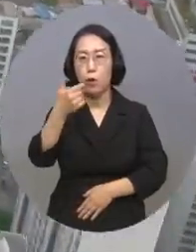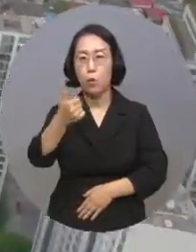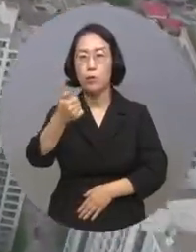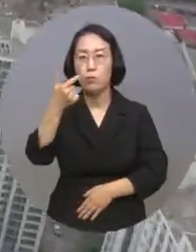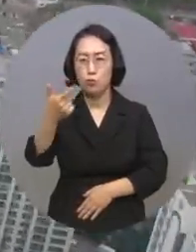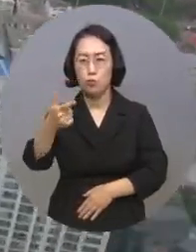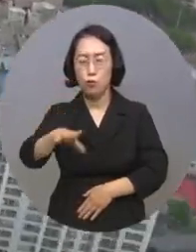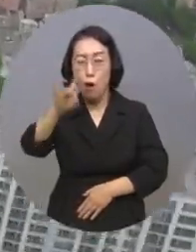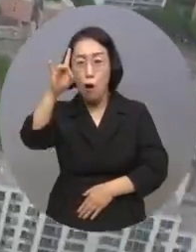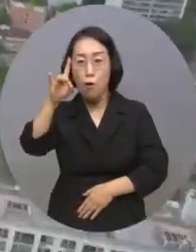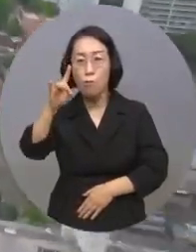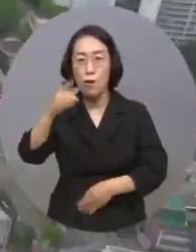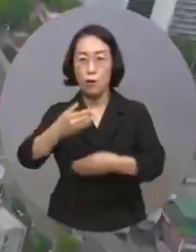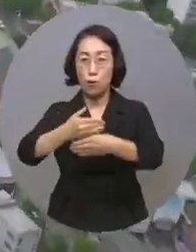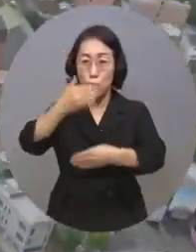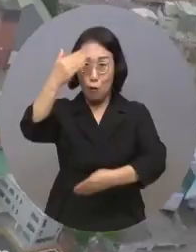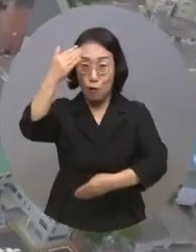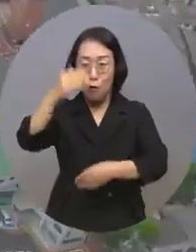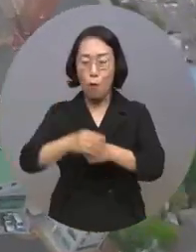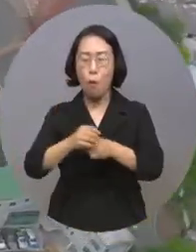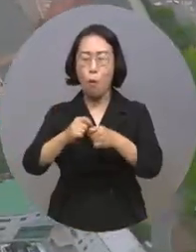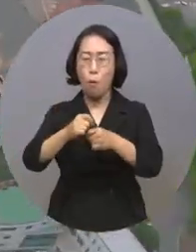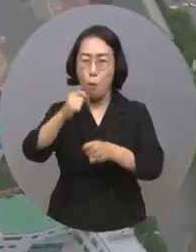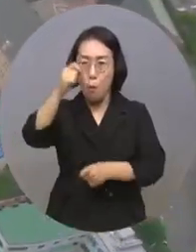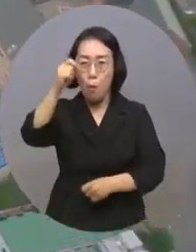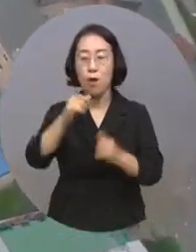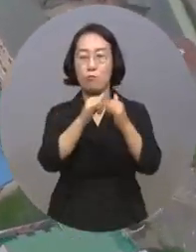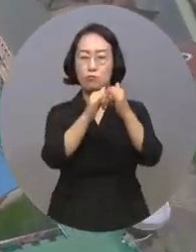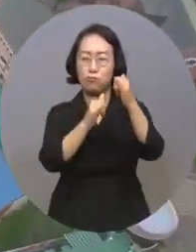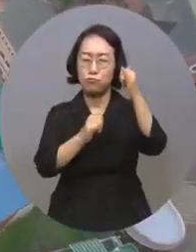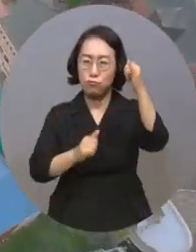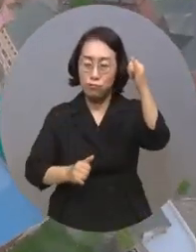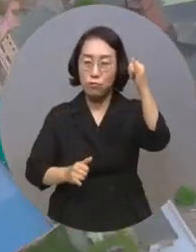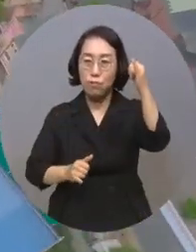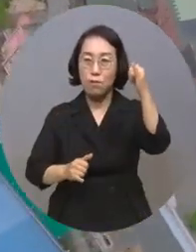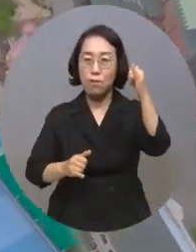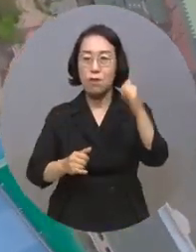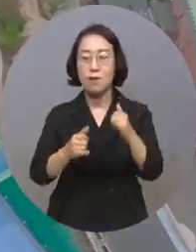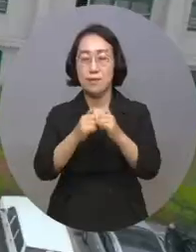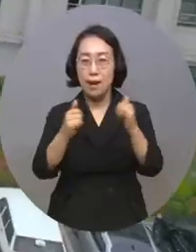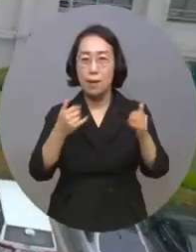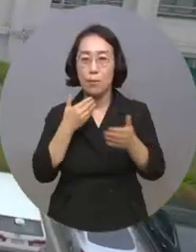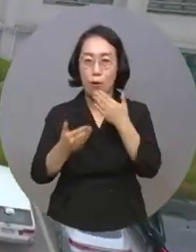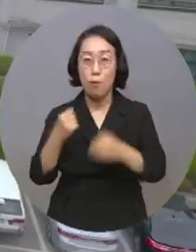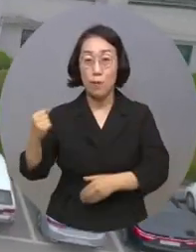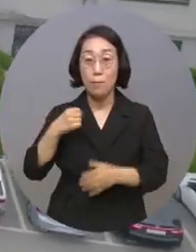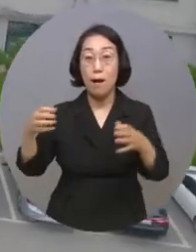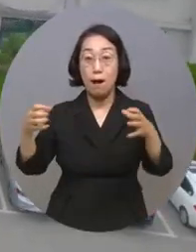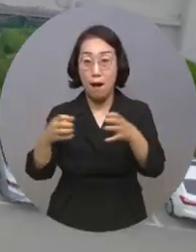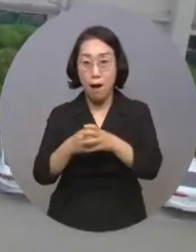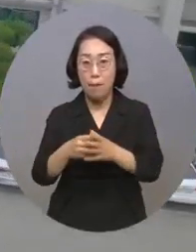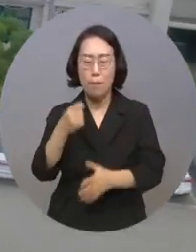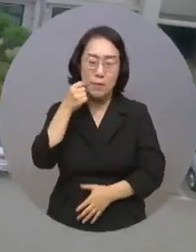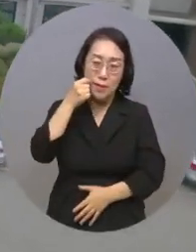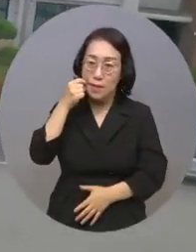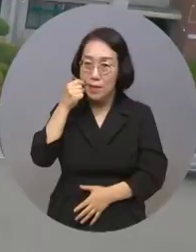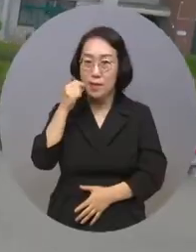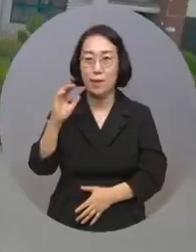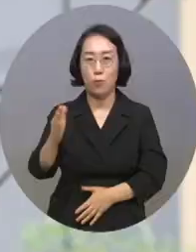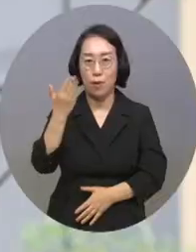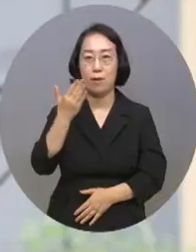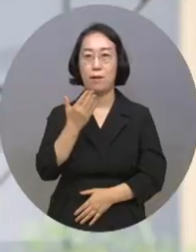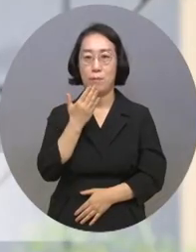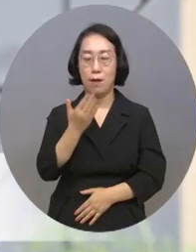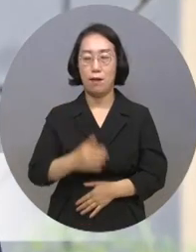1956년도 개교 이래 꾸준히 축적된 휴먼 파워까지 더해 더 큰 인기를 끌 것이라는